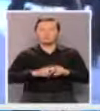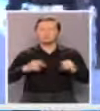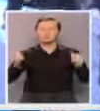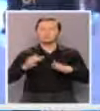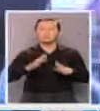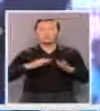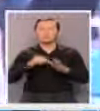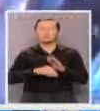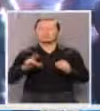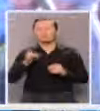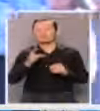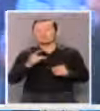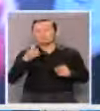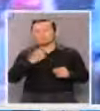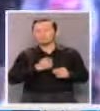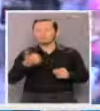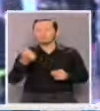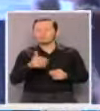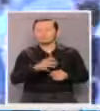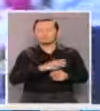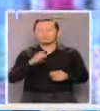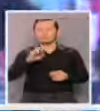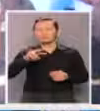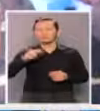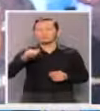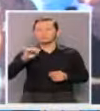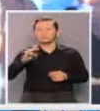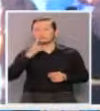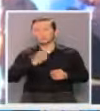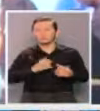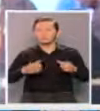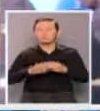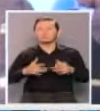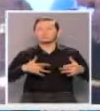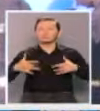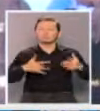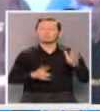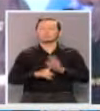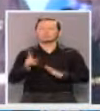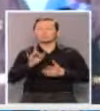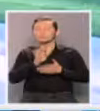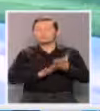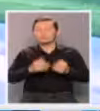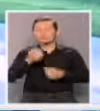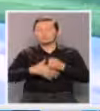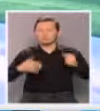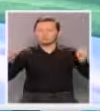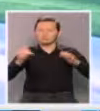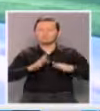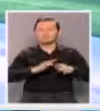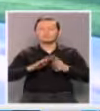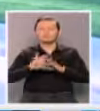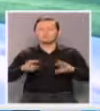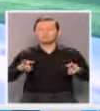облыстық республикалық әскери байқаулардың жүлдегерлері Дельфин әскери клубының қойылымымен басталды. Сонан соң орталық алаңға жиналғандарды аудан